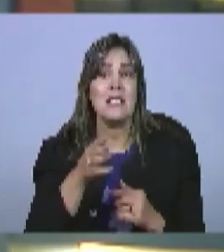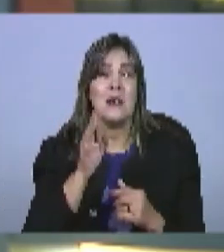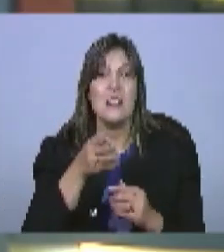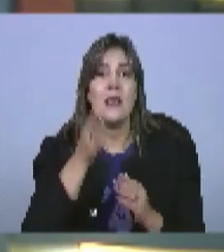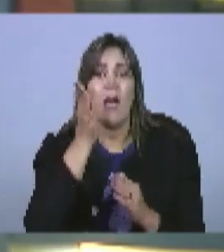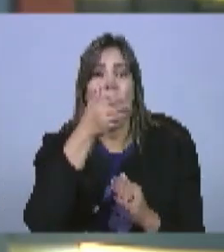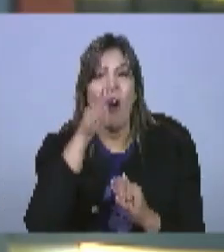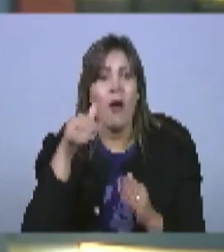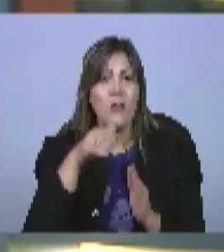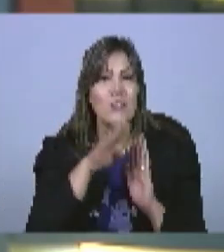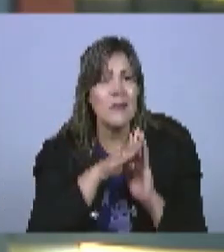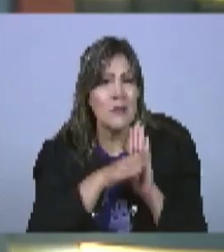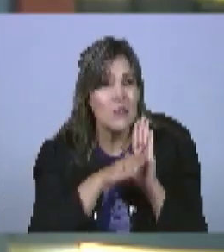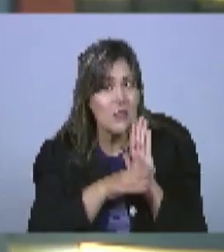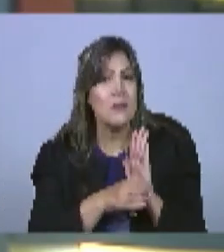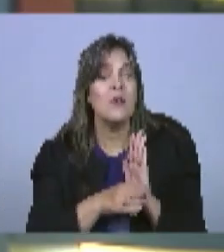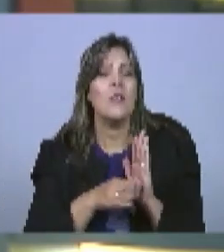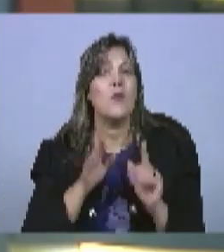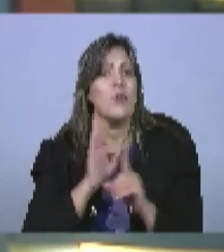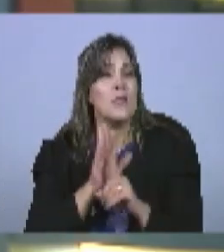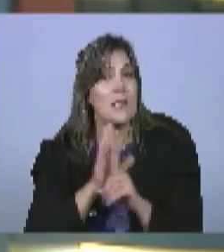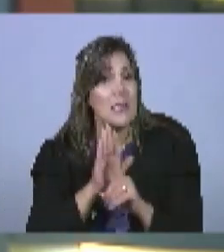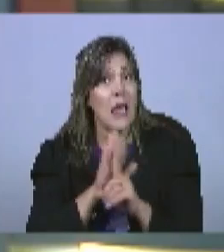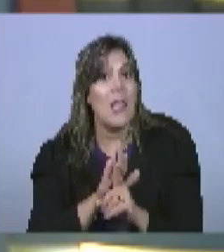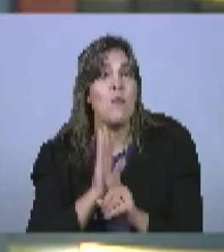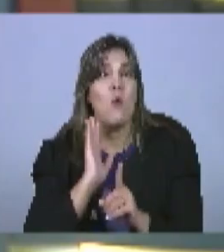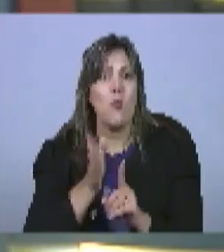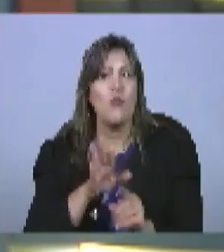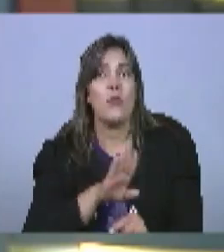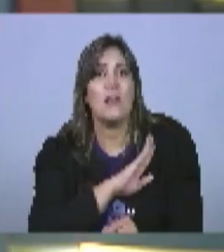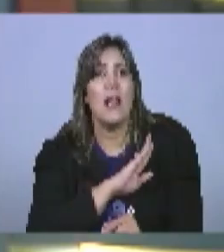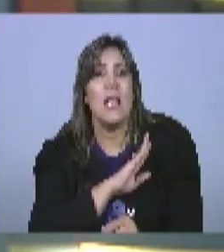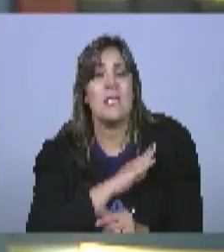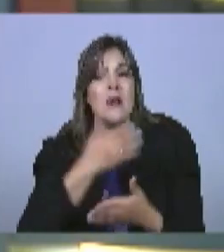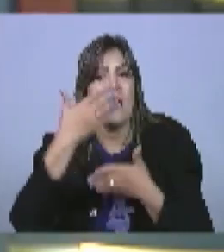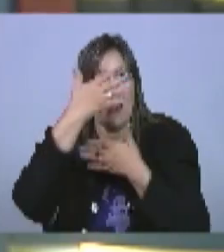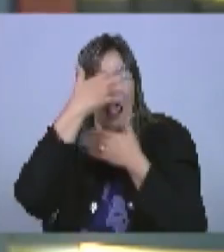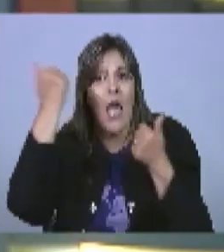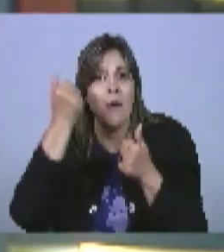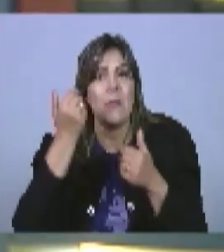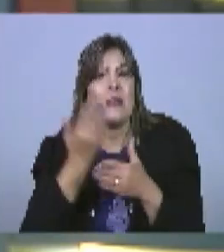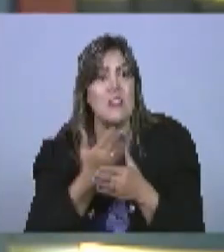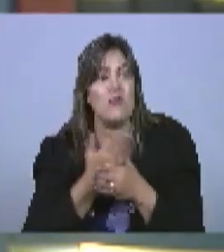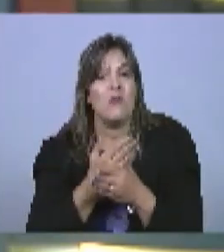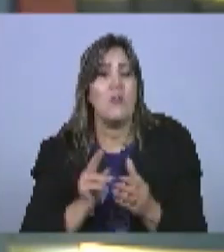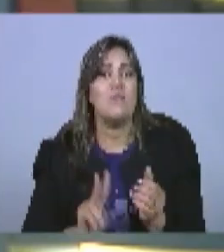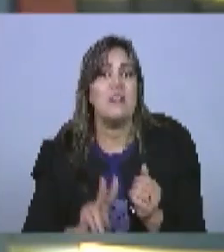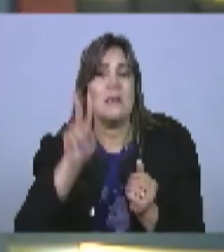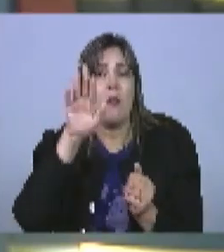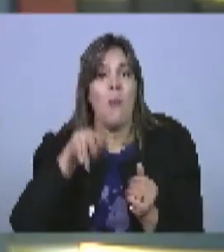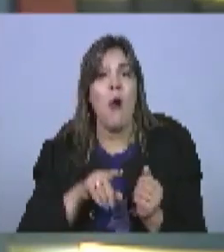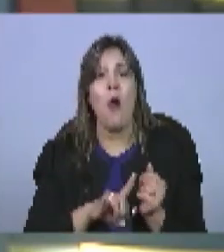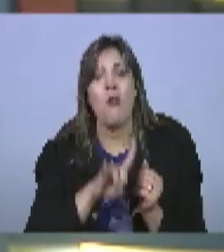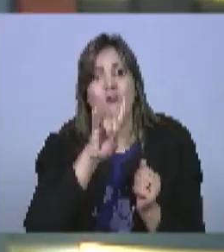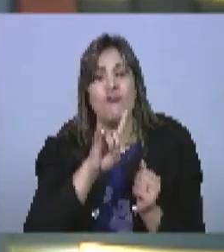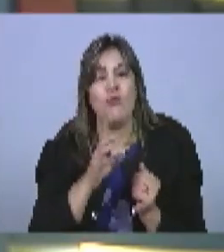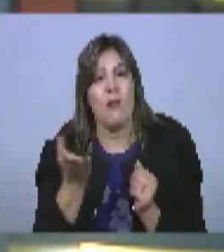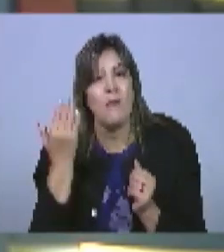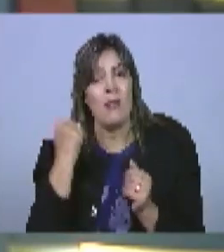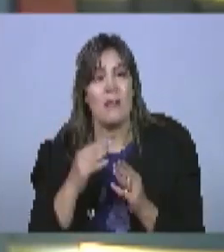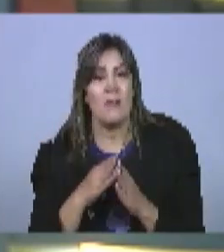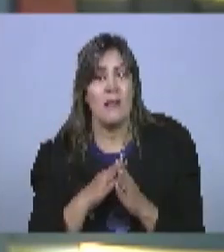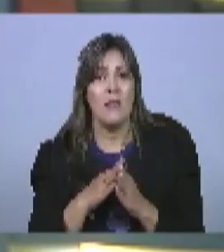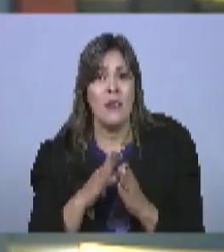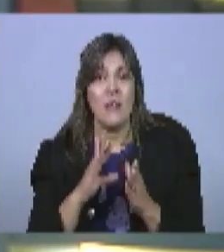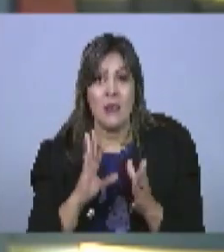التخطيط وتدعيم القدرات العسكريه الح الحماس للقيام بعمليه 7 اكتوبر الماضي